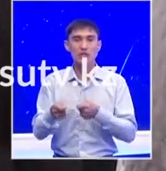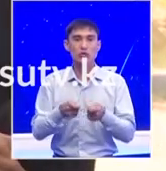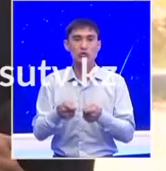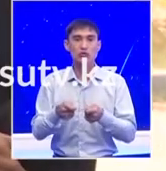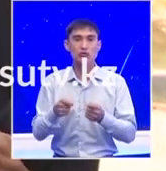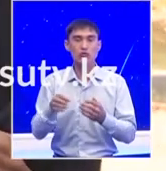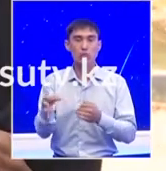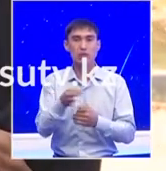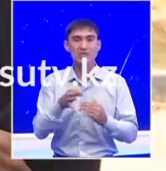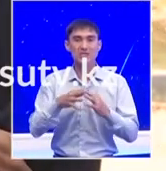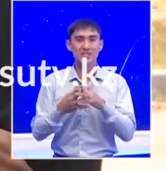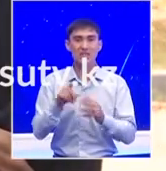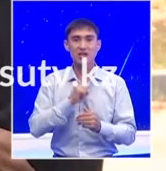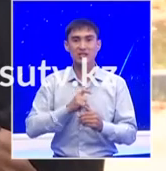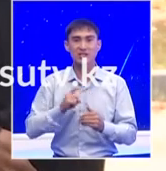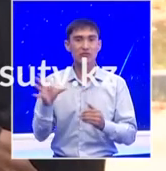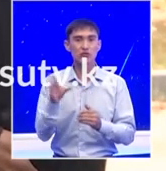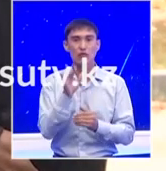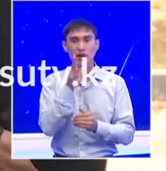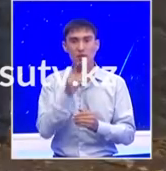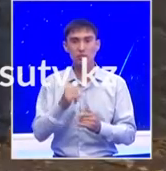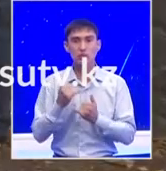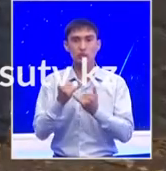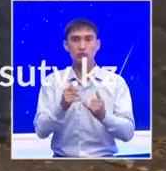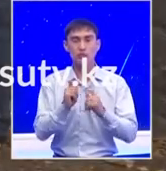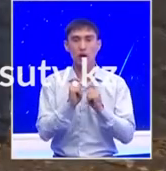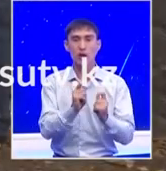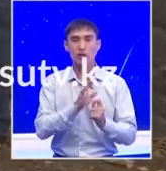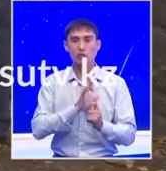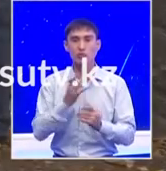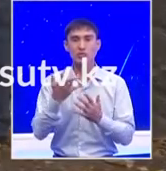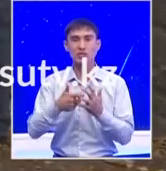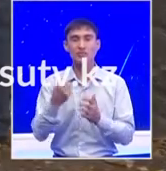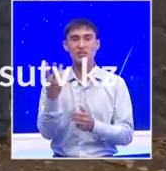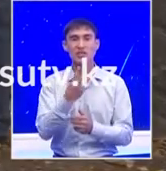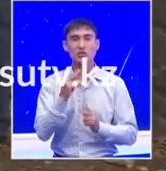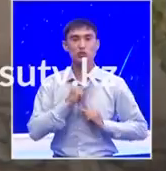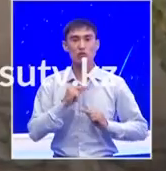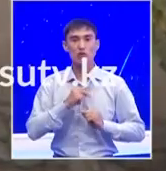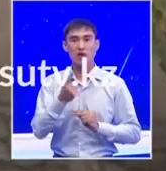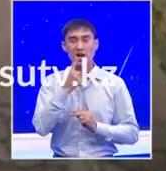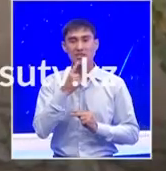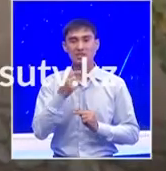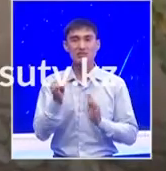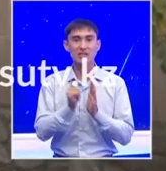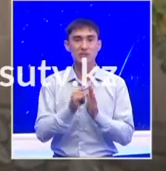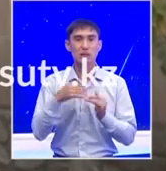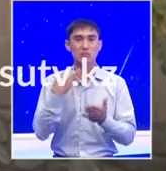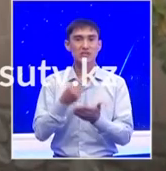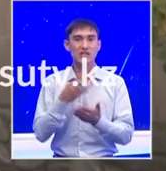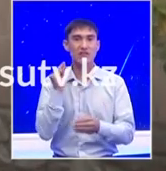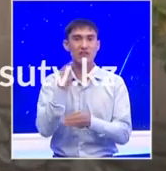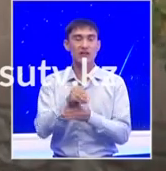сельского хозяйства. За все время не раз был удостоен почетных наград, в том числе 3-й трудового красного знамени за бесценный